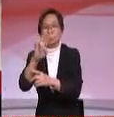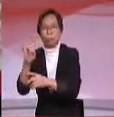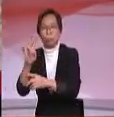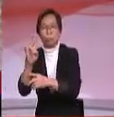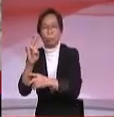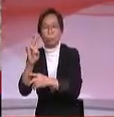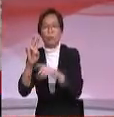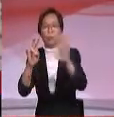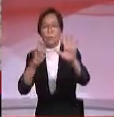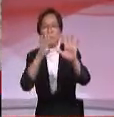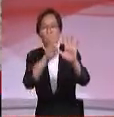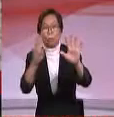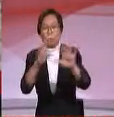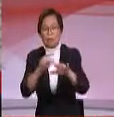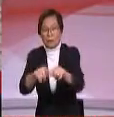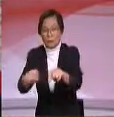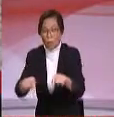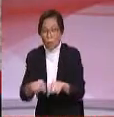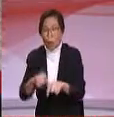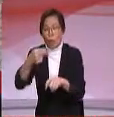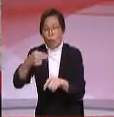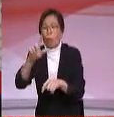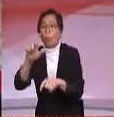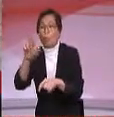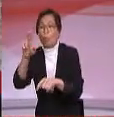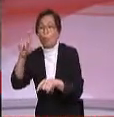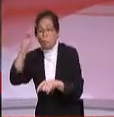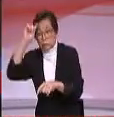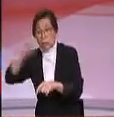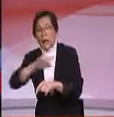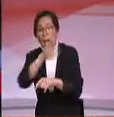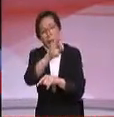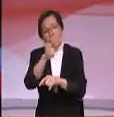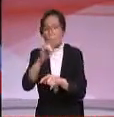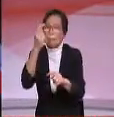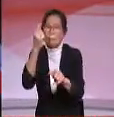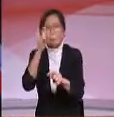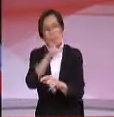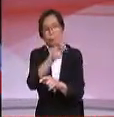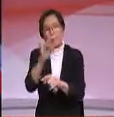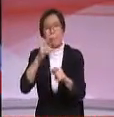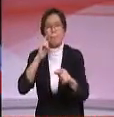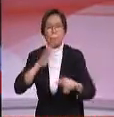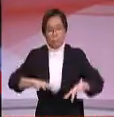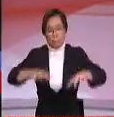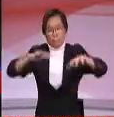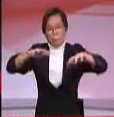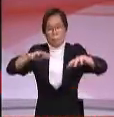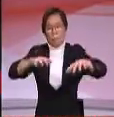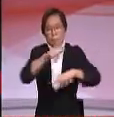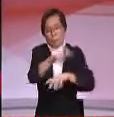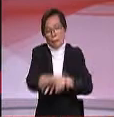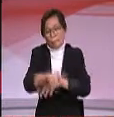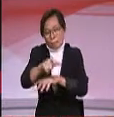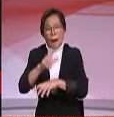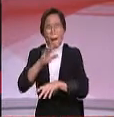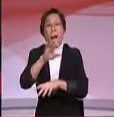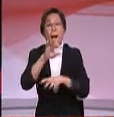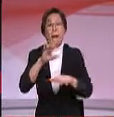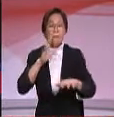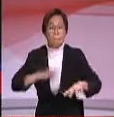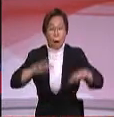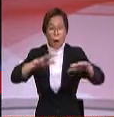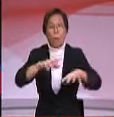577 keluarga. Dan daerah Hulu Terengganu masih lagi kekal dengan 88 penduduk terjejas di 2 PPS. Dan untuk